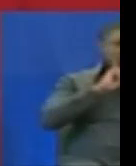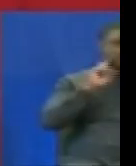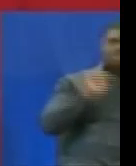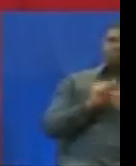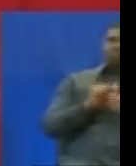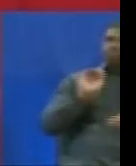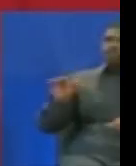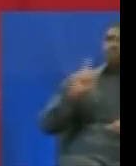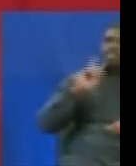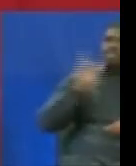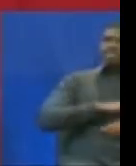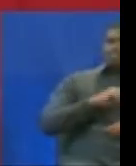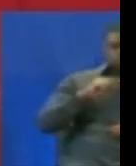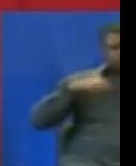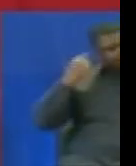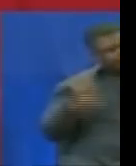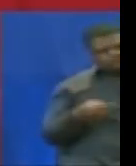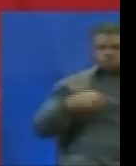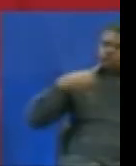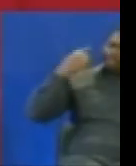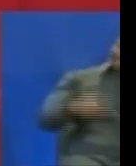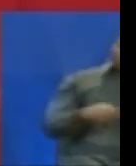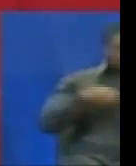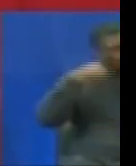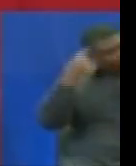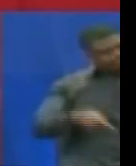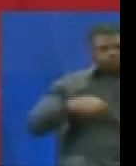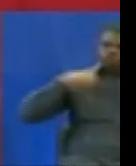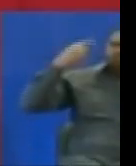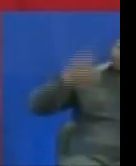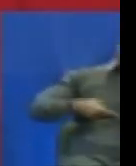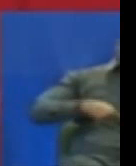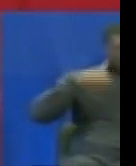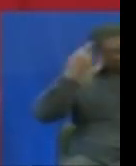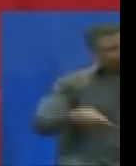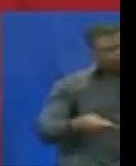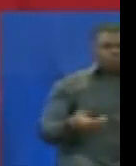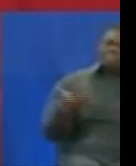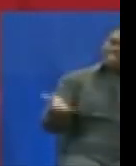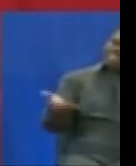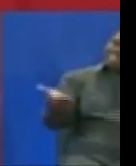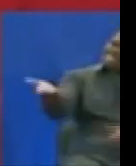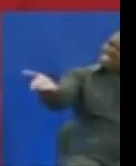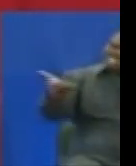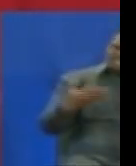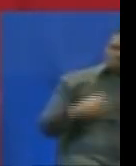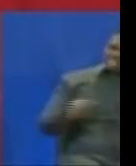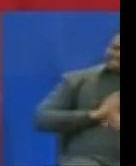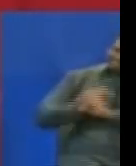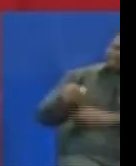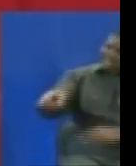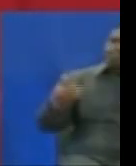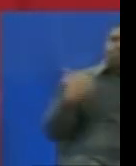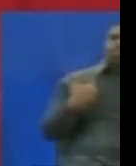kila siku, kesho kutwa, kesho kutwa. Sasa mheshimiwa waziri, mimi nilikuja kwako nikakwambia,